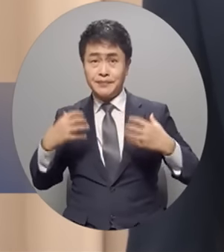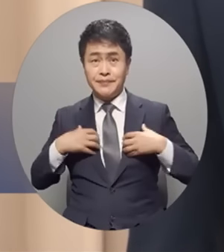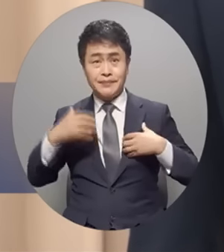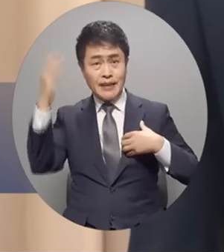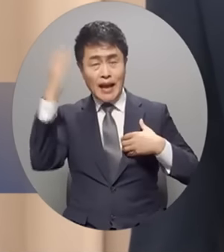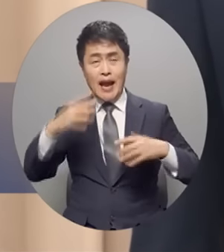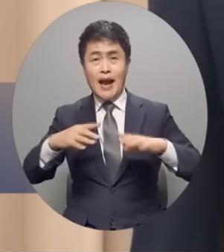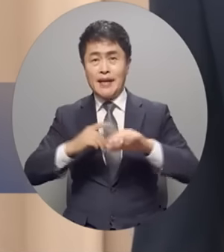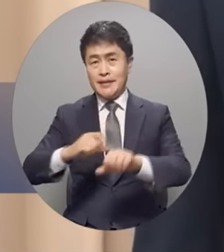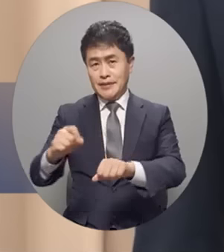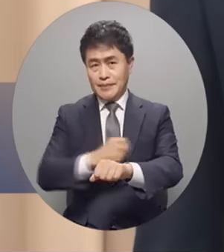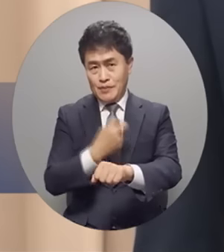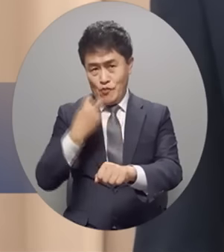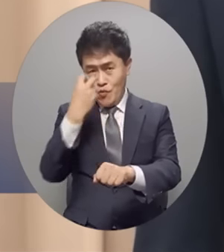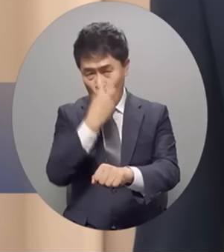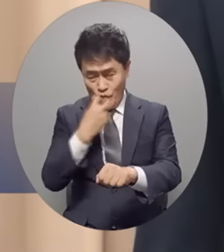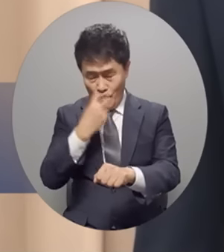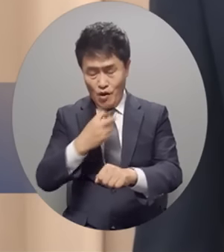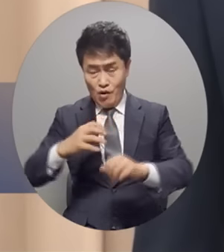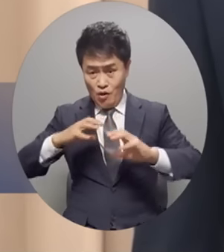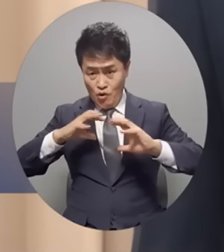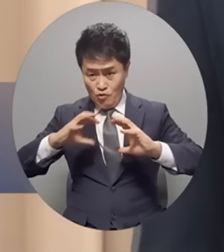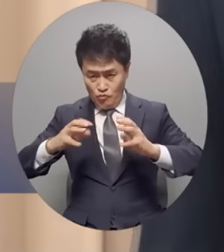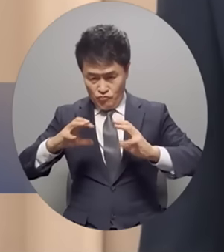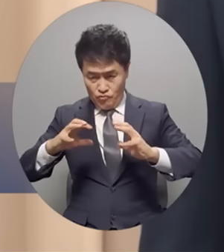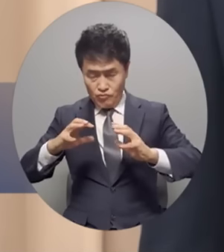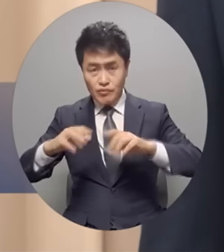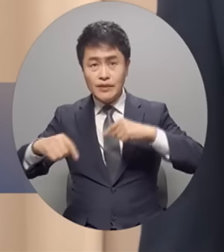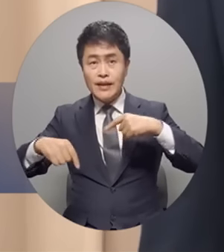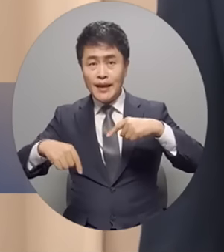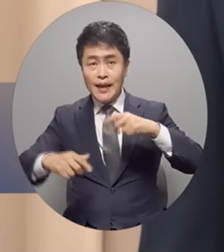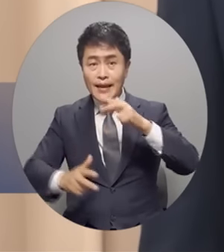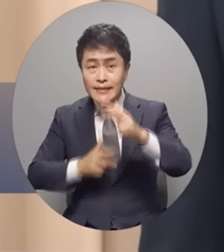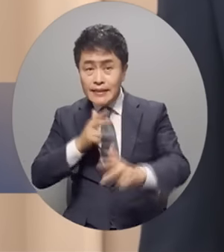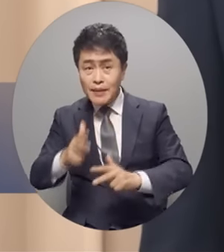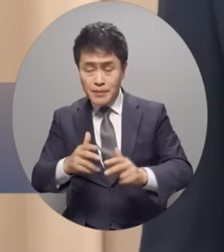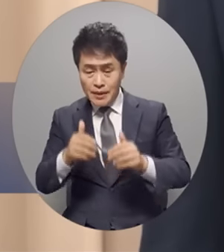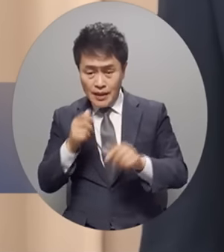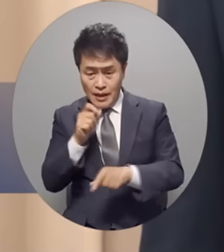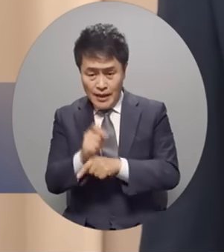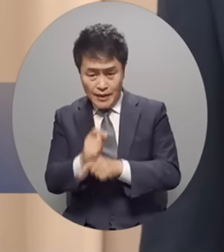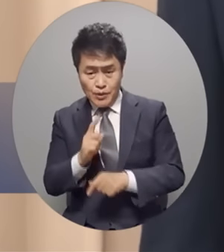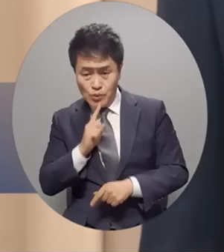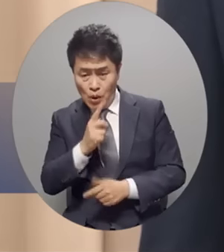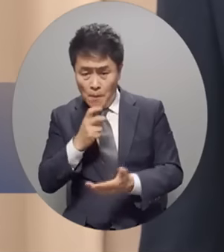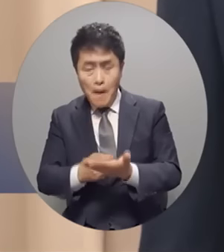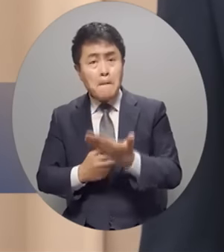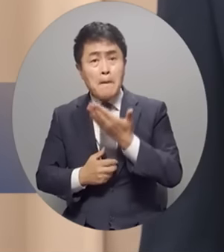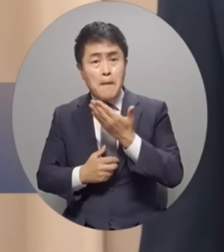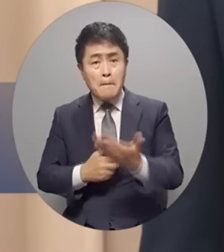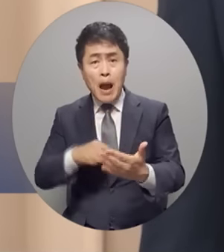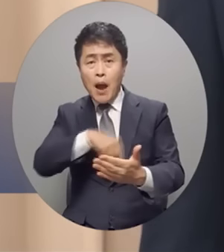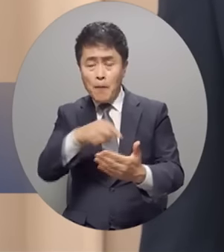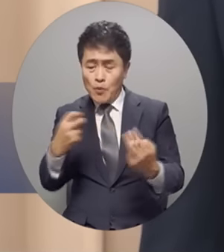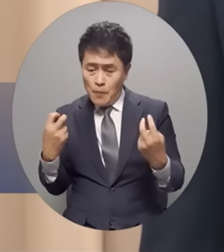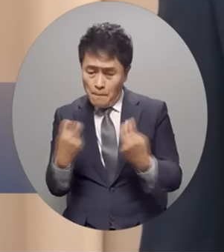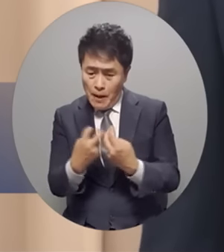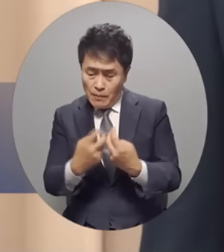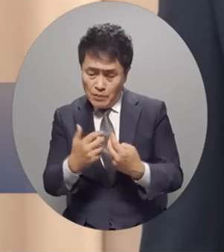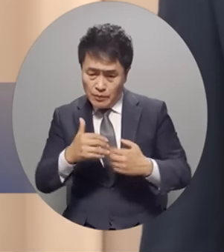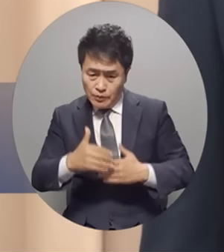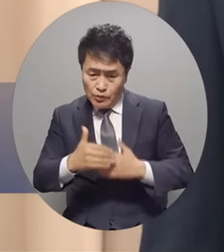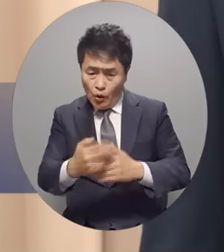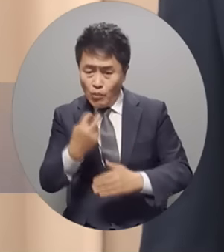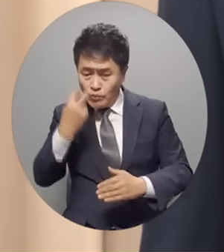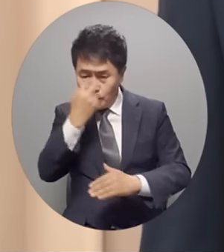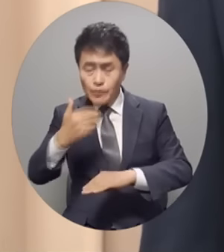한전이 특별 관리하는 국책 사업입니다. 행정소송 등 법적으로 가능한 모든 절차를